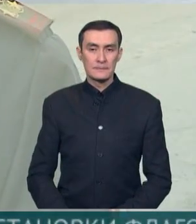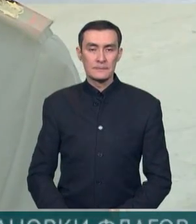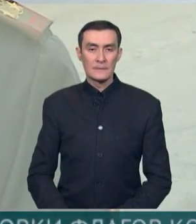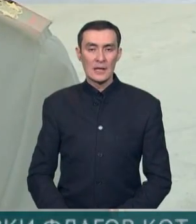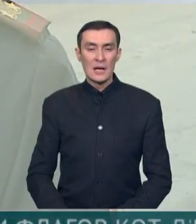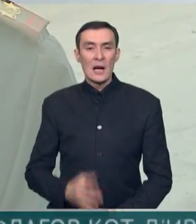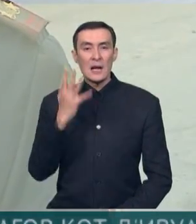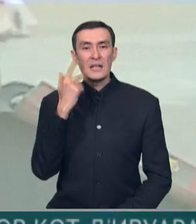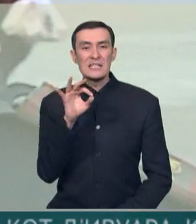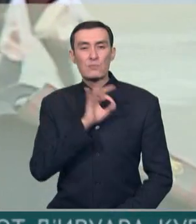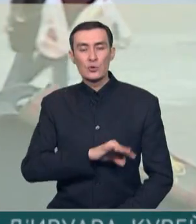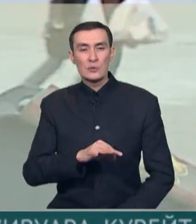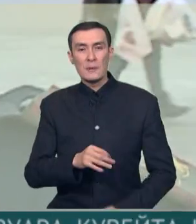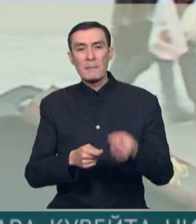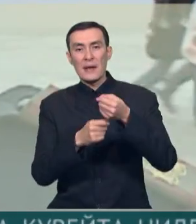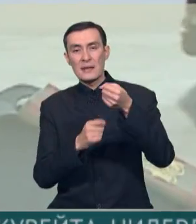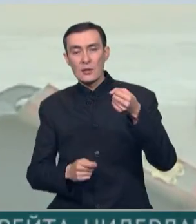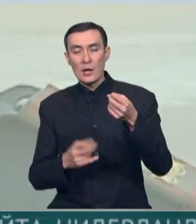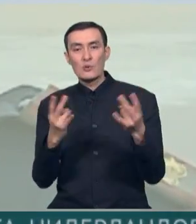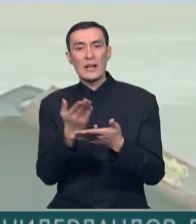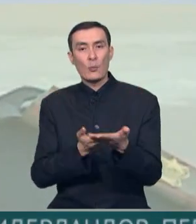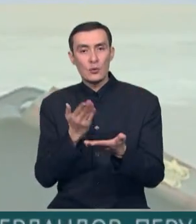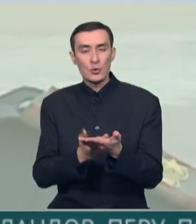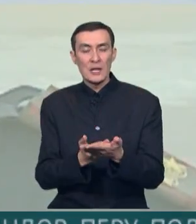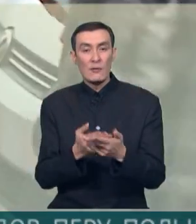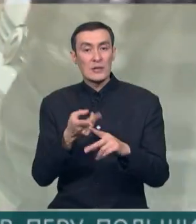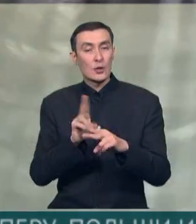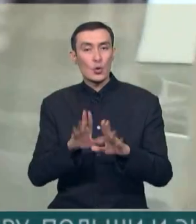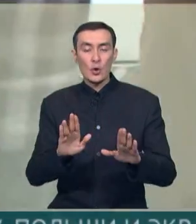При использовании пиротехнических изделий рекомендуют приобретать данные